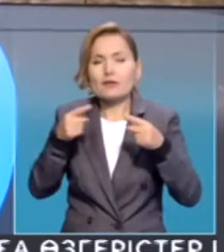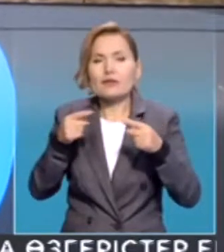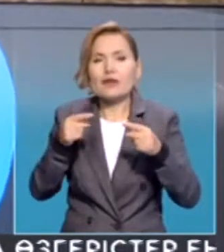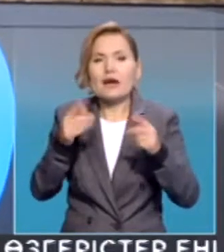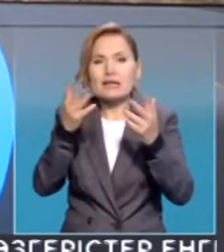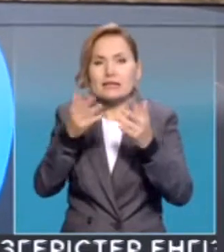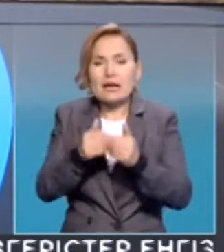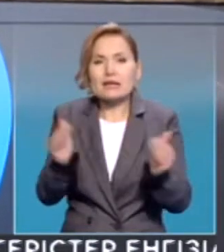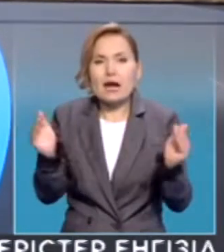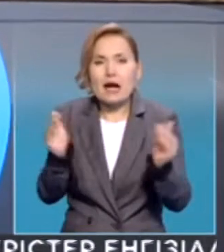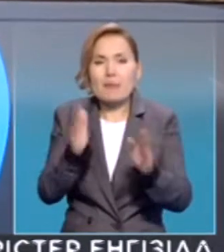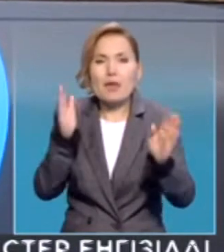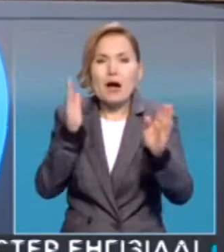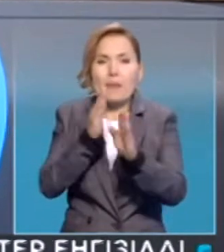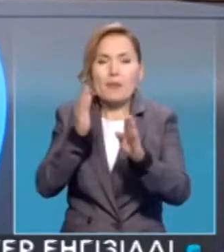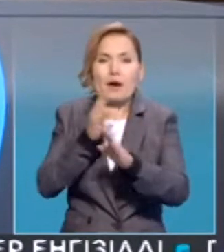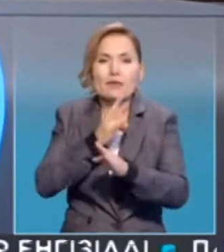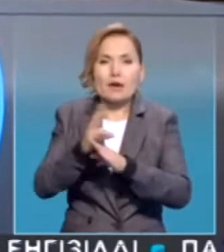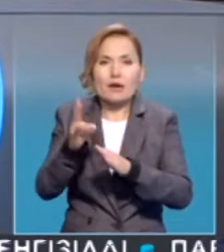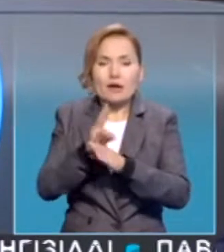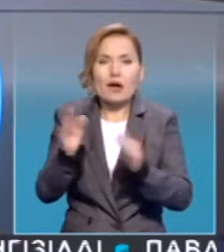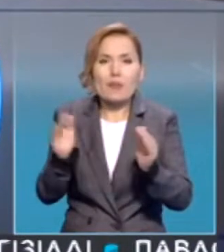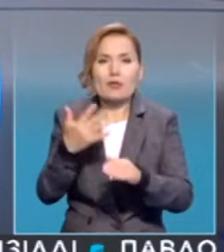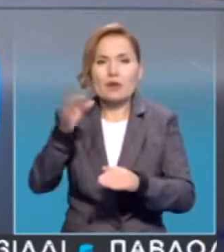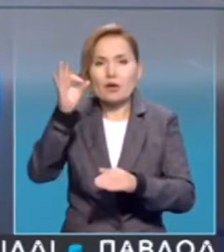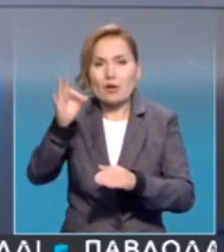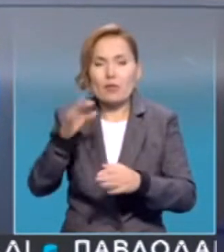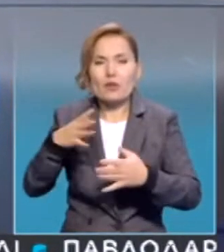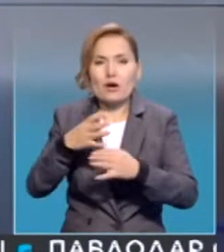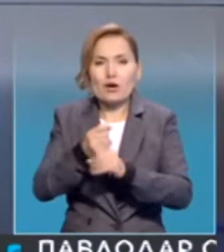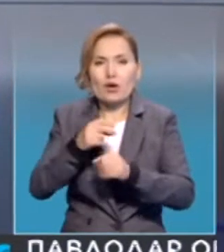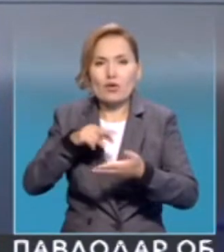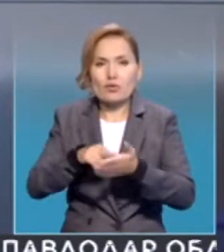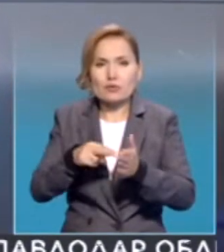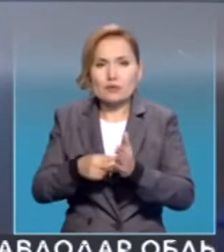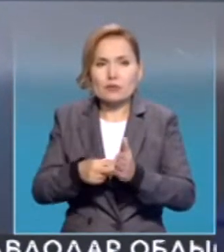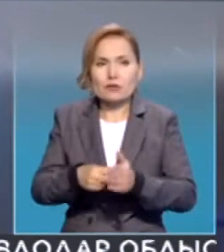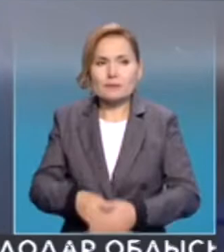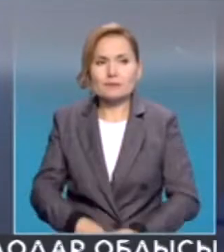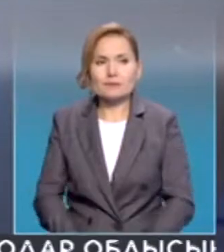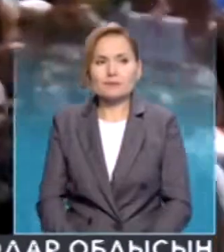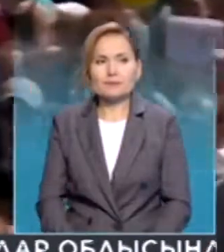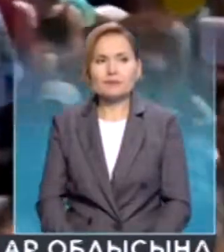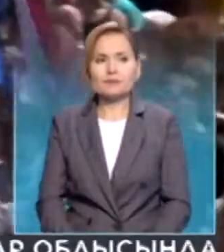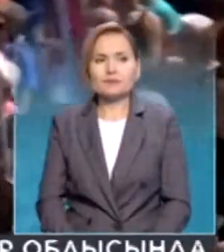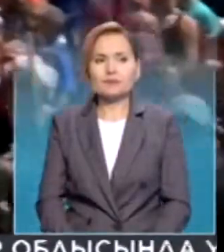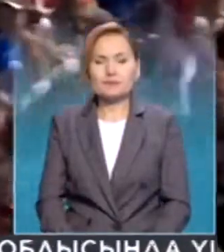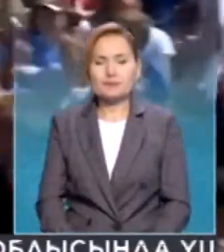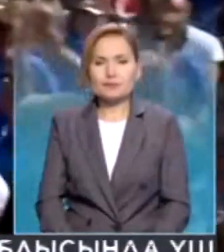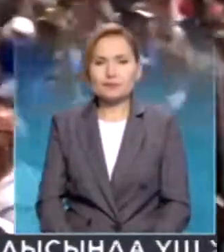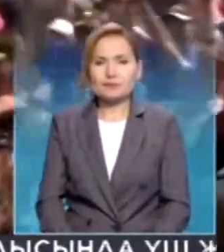арқылы ауаға тарайтын азоттың мөлшерін 50%-ға қысқартуды көздеп отыр.